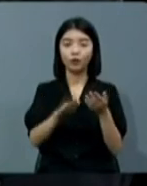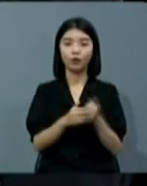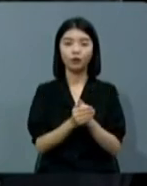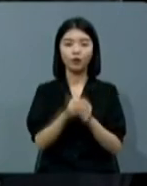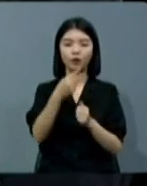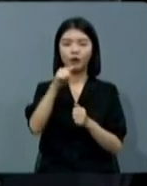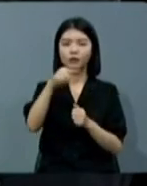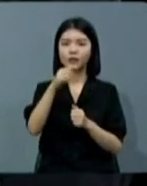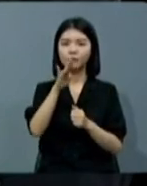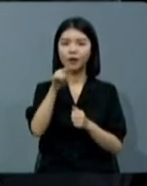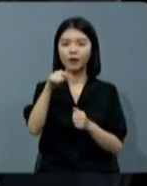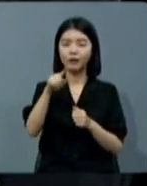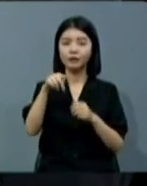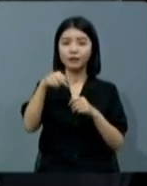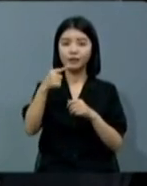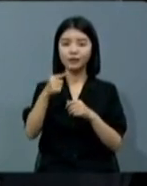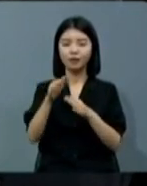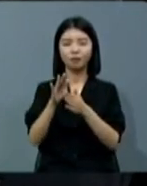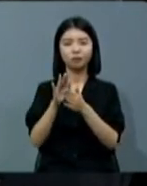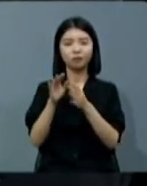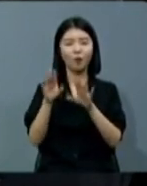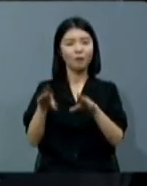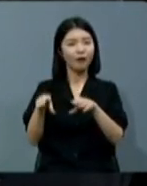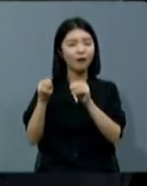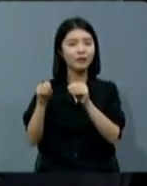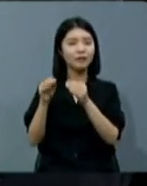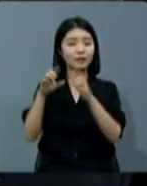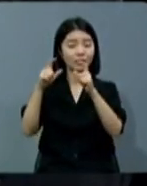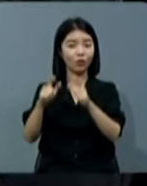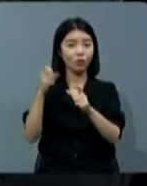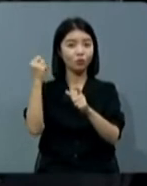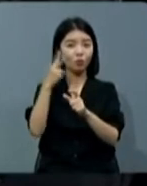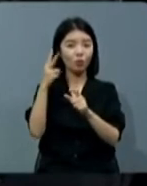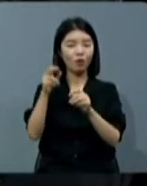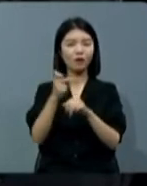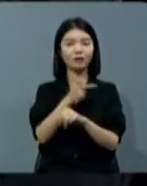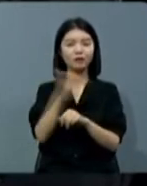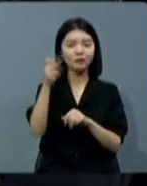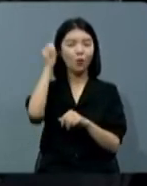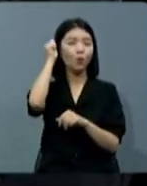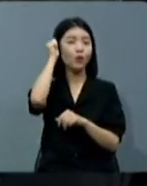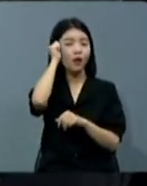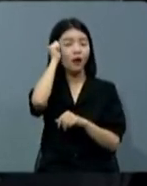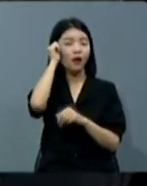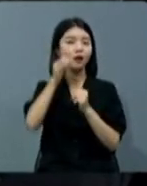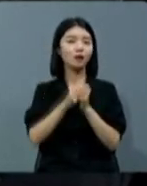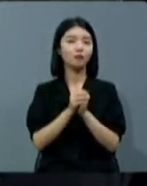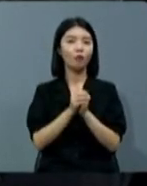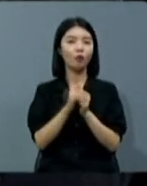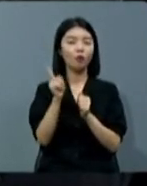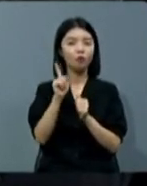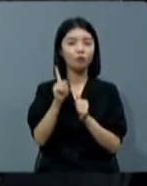이제 라스베가스는 이제 사막지대고 그렇습니다. 예. 그리고 뭐 대형 뭐 호텔이라든가 이런